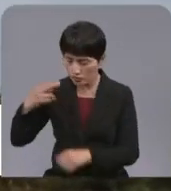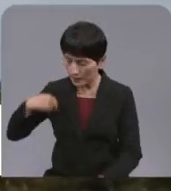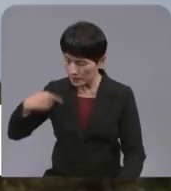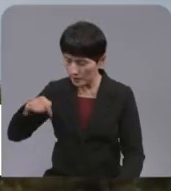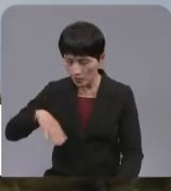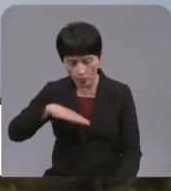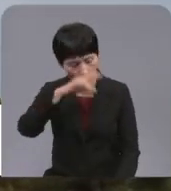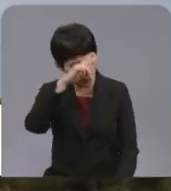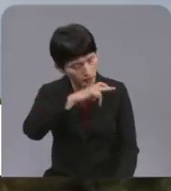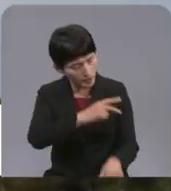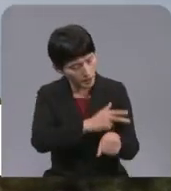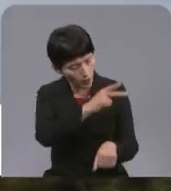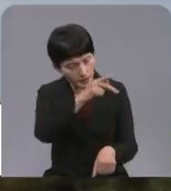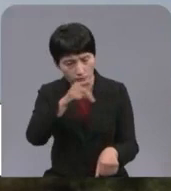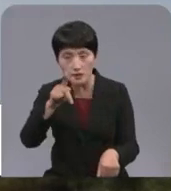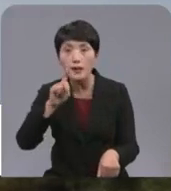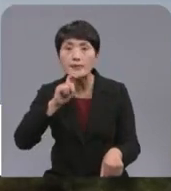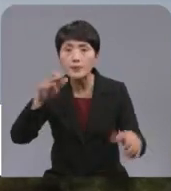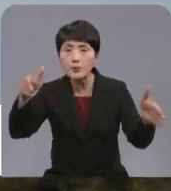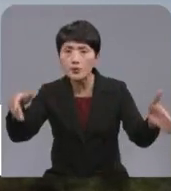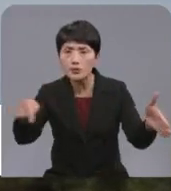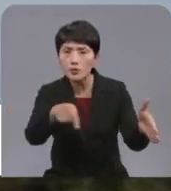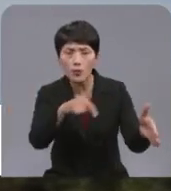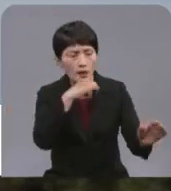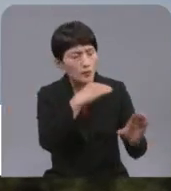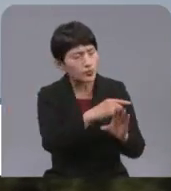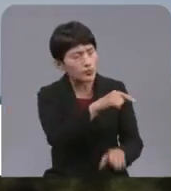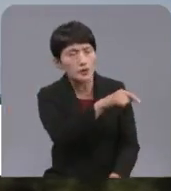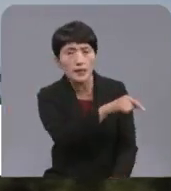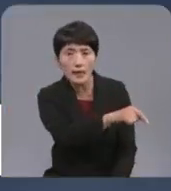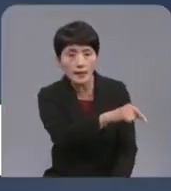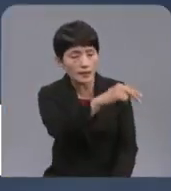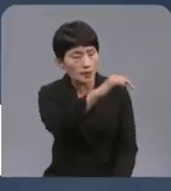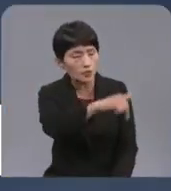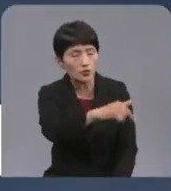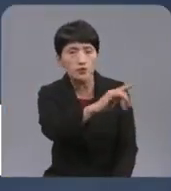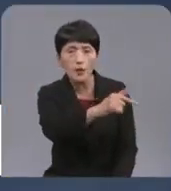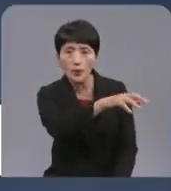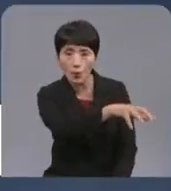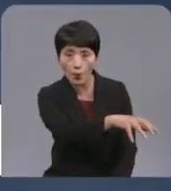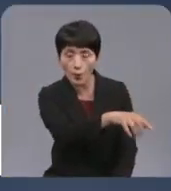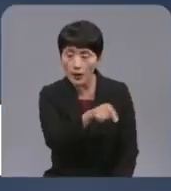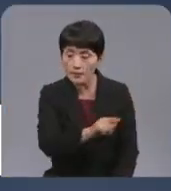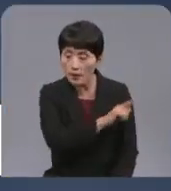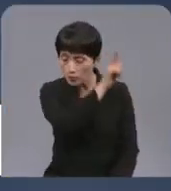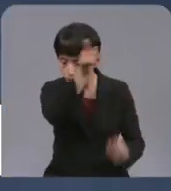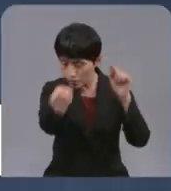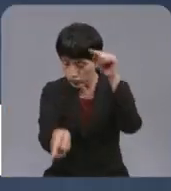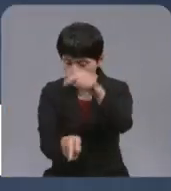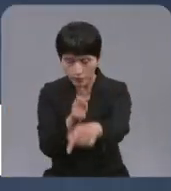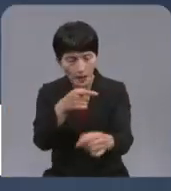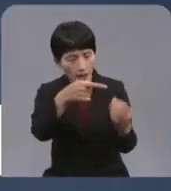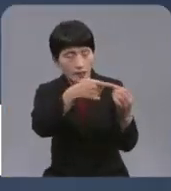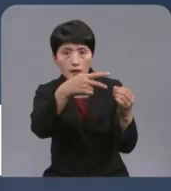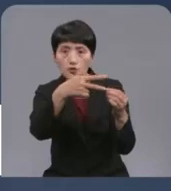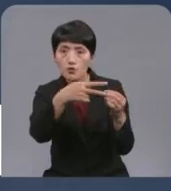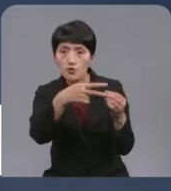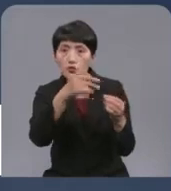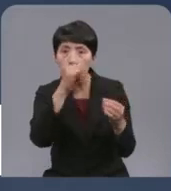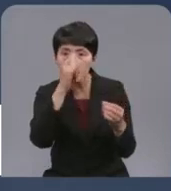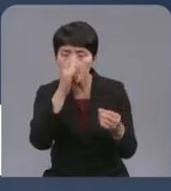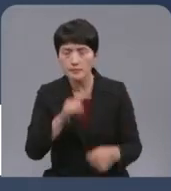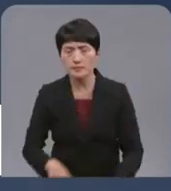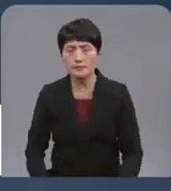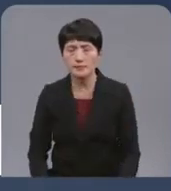моря как сообщили в объединенном комитете начальников штабов вооруженных сил республики Корея пуске осуществлены